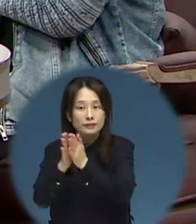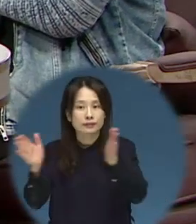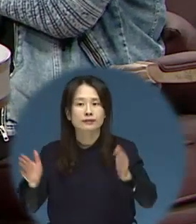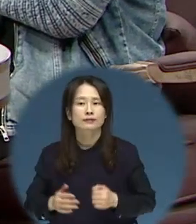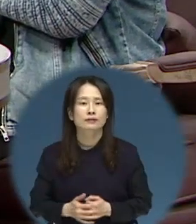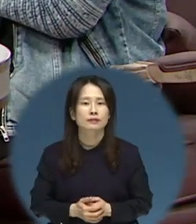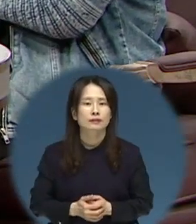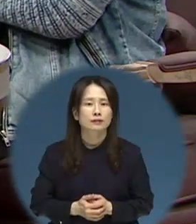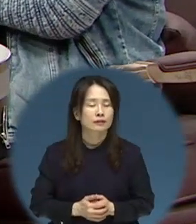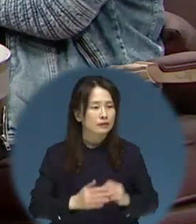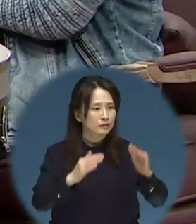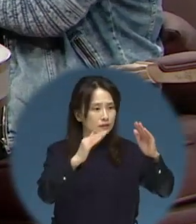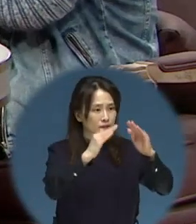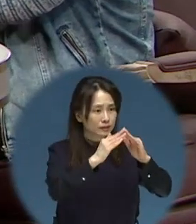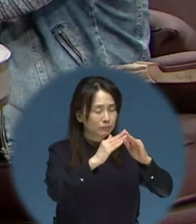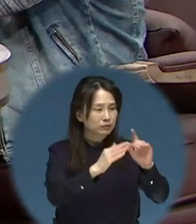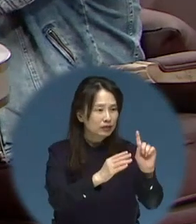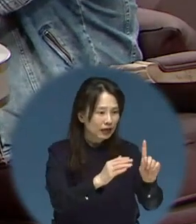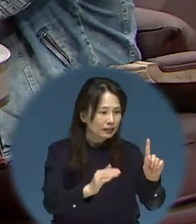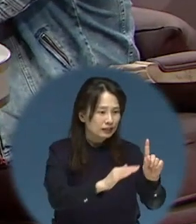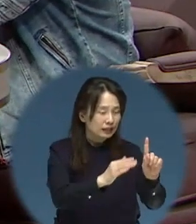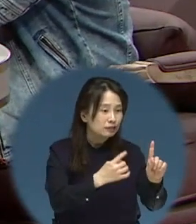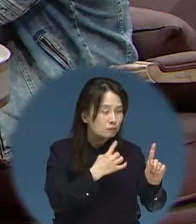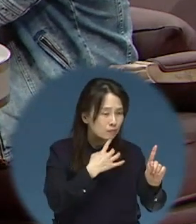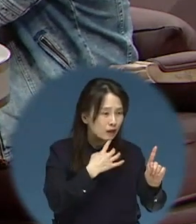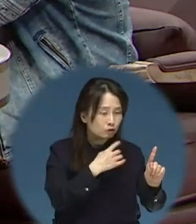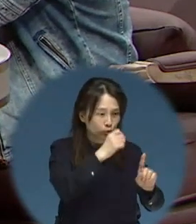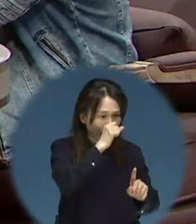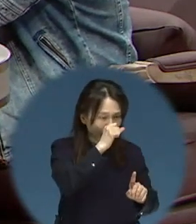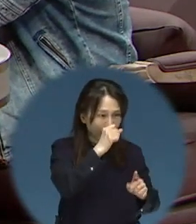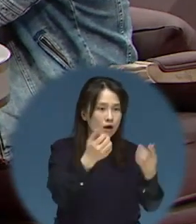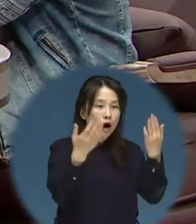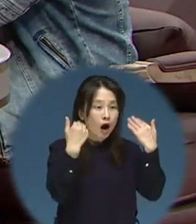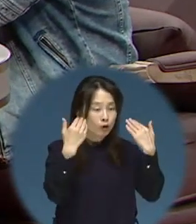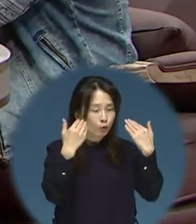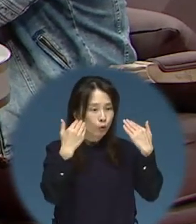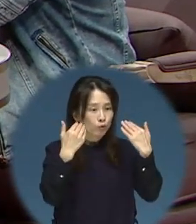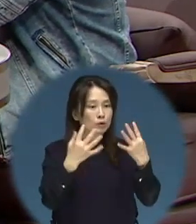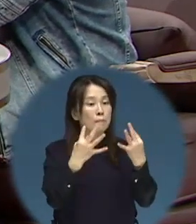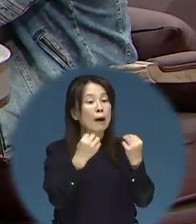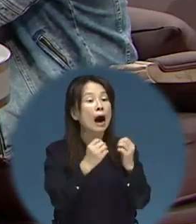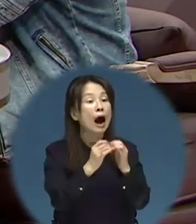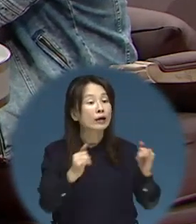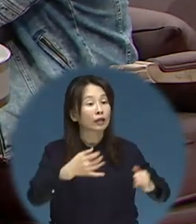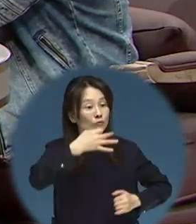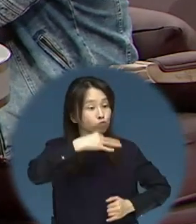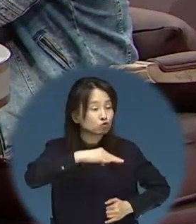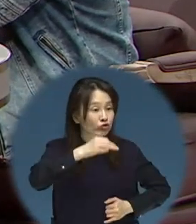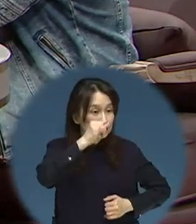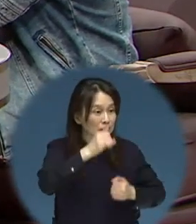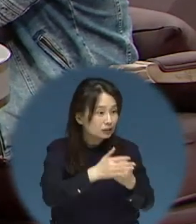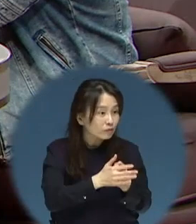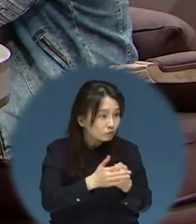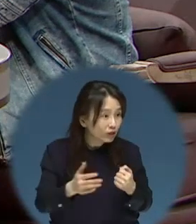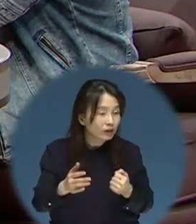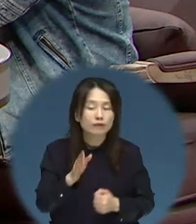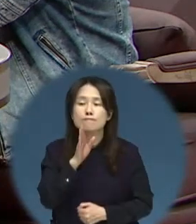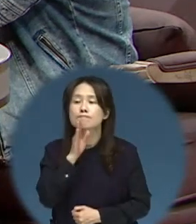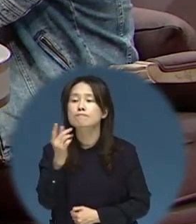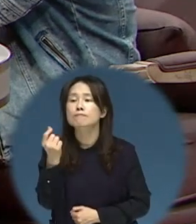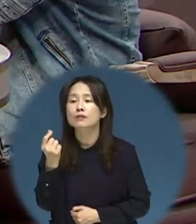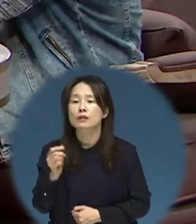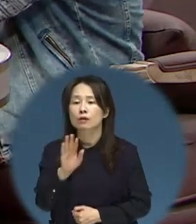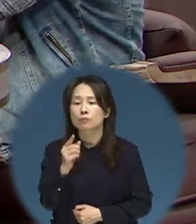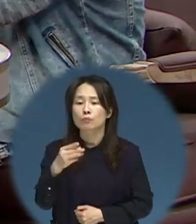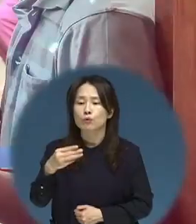건 아무래도 한 가정만 그쵸. 위한 건데 학교는 이게 대중화되는 거 아니에요. 그렇죠. 지금 희망고등학교의 볼리비아 같은 경우도